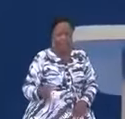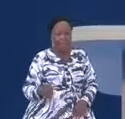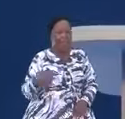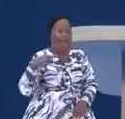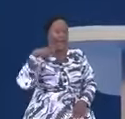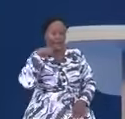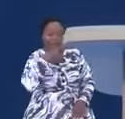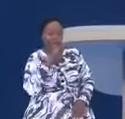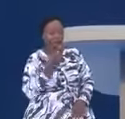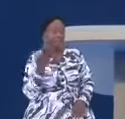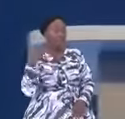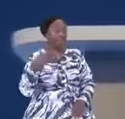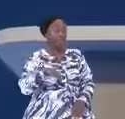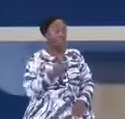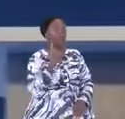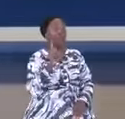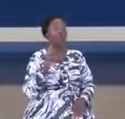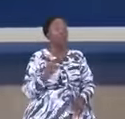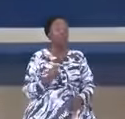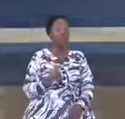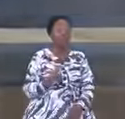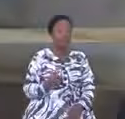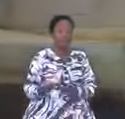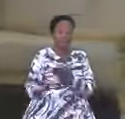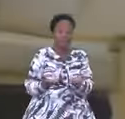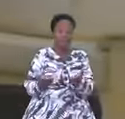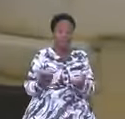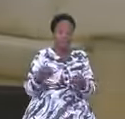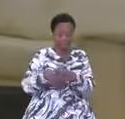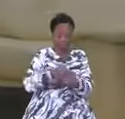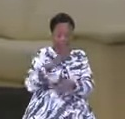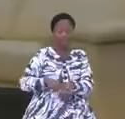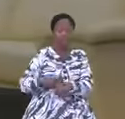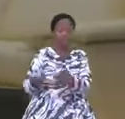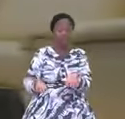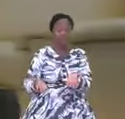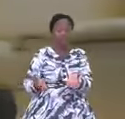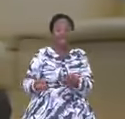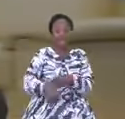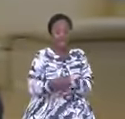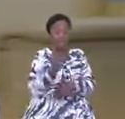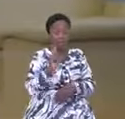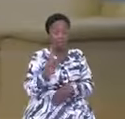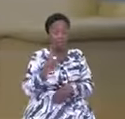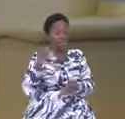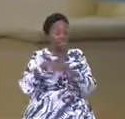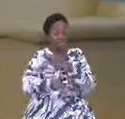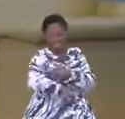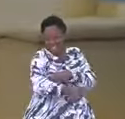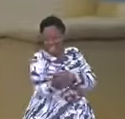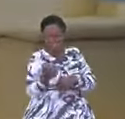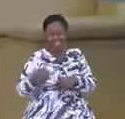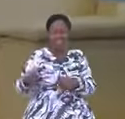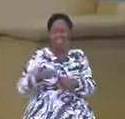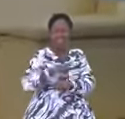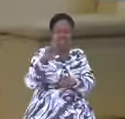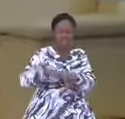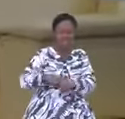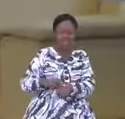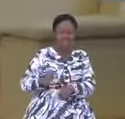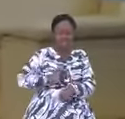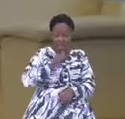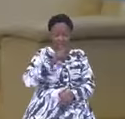quelqu'un ici la nation est ce qu'il ya quelqu'un dans une nation donne et je suis sûr rappelez-vous le les